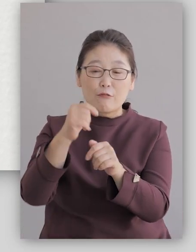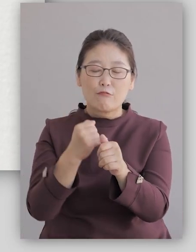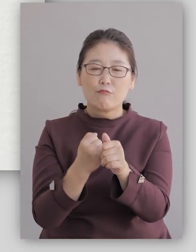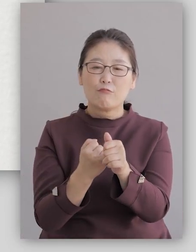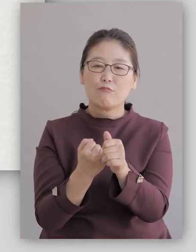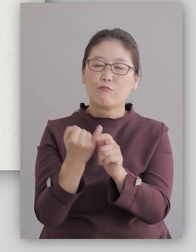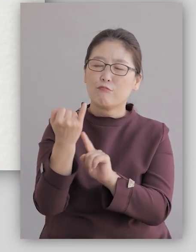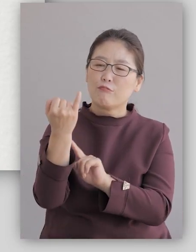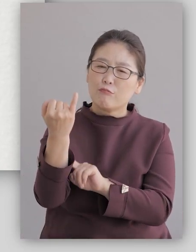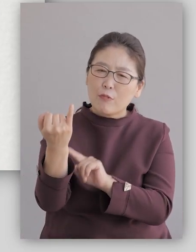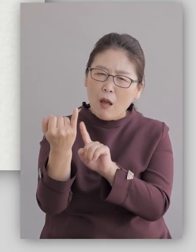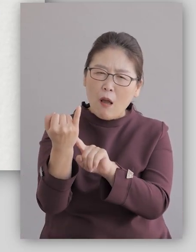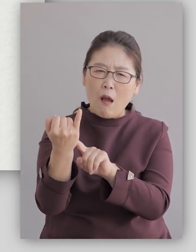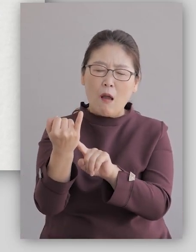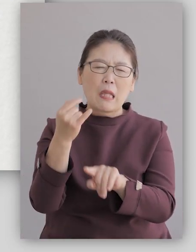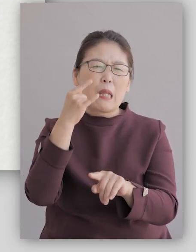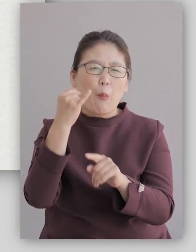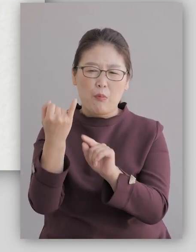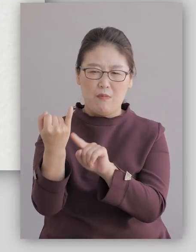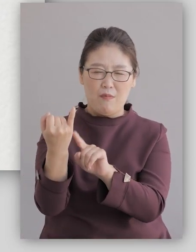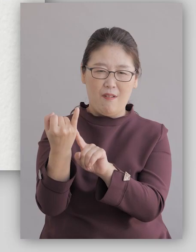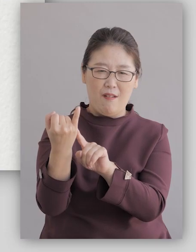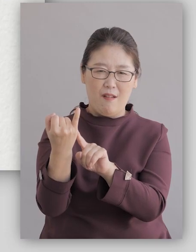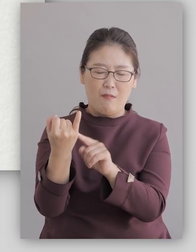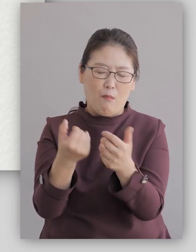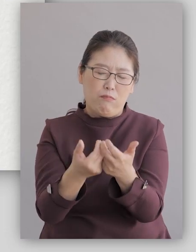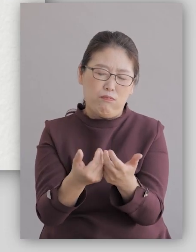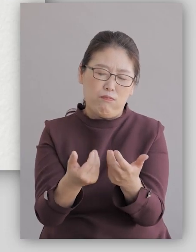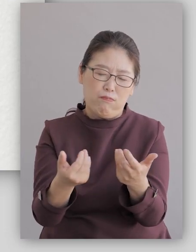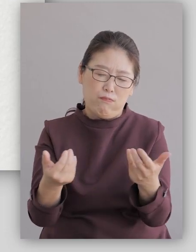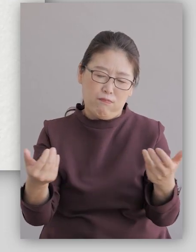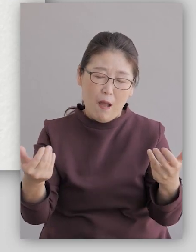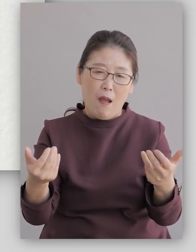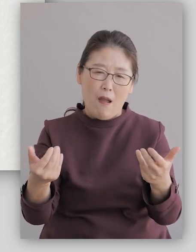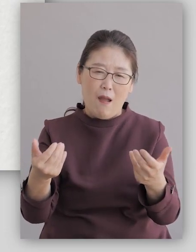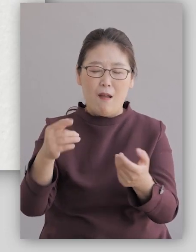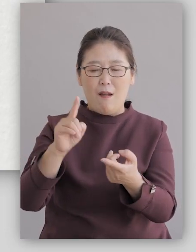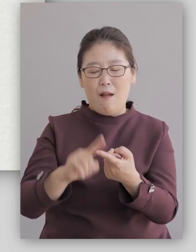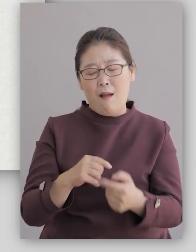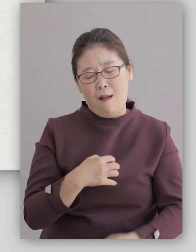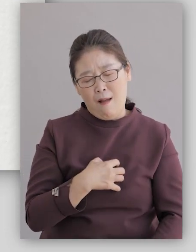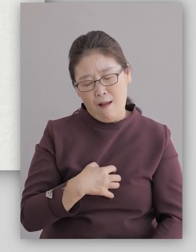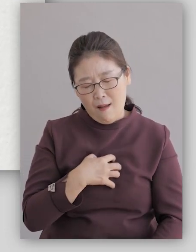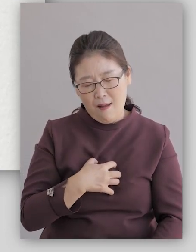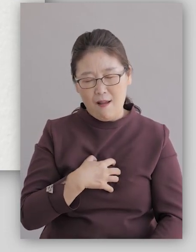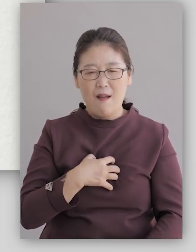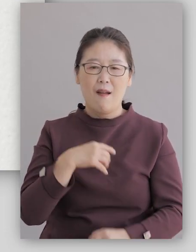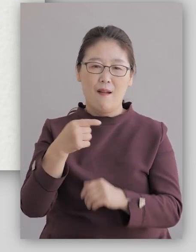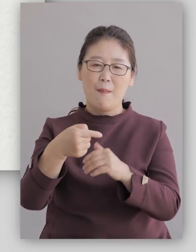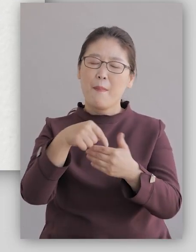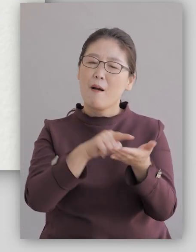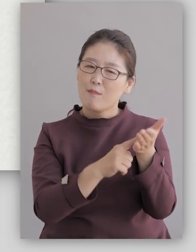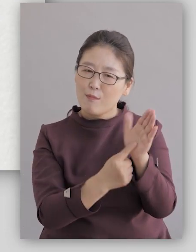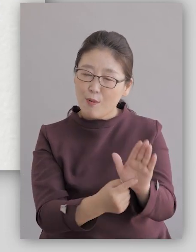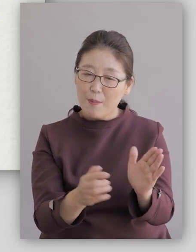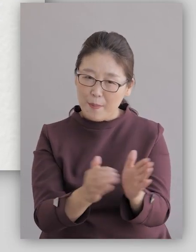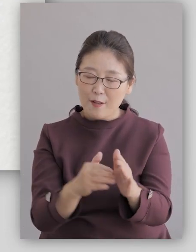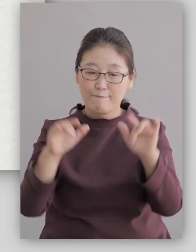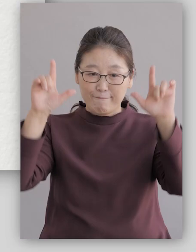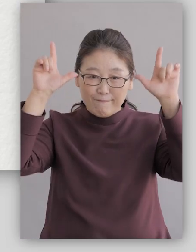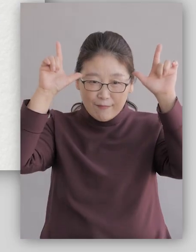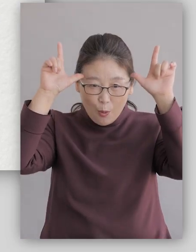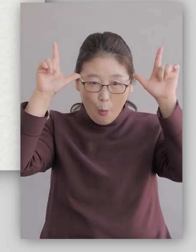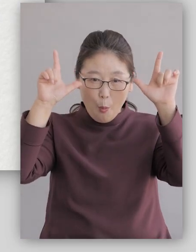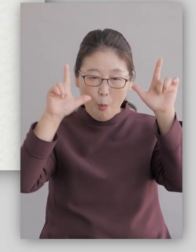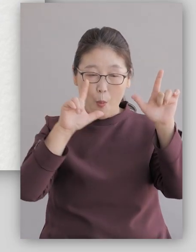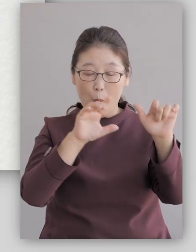아내였던 일본인 여성과 헤어졌던 이런 부분을 애틋한 그림으로 나타내기도 했었고 소를 통해서 또